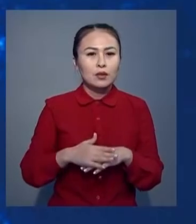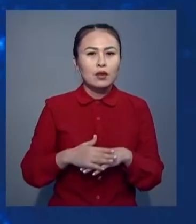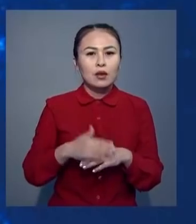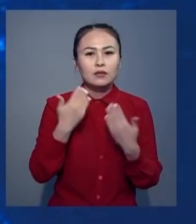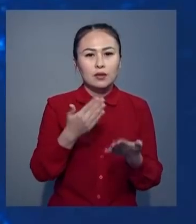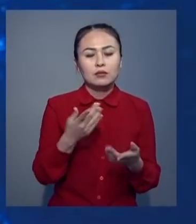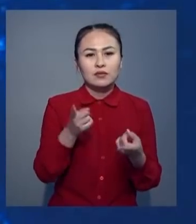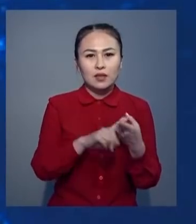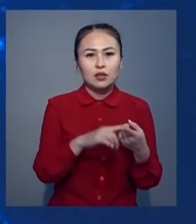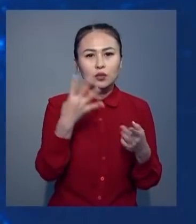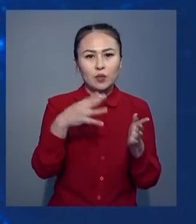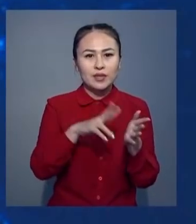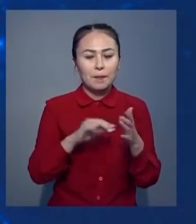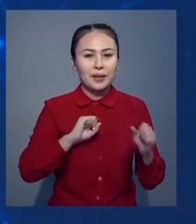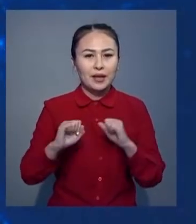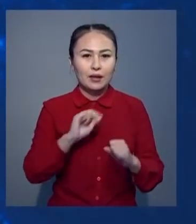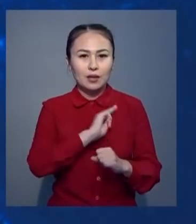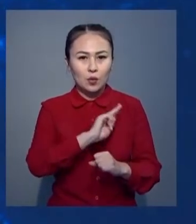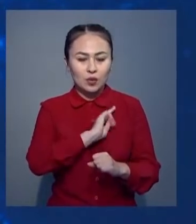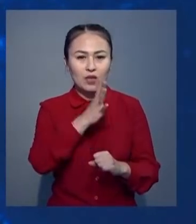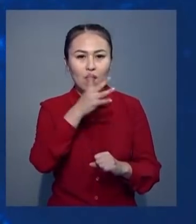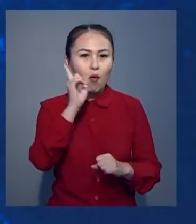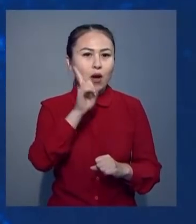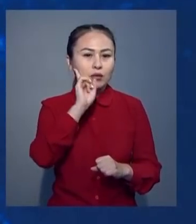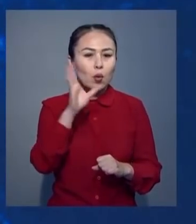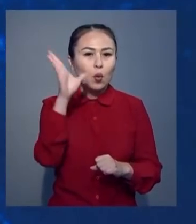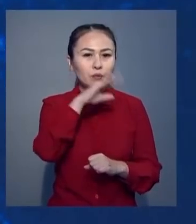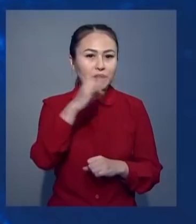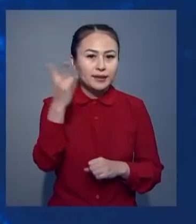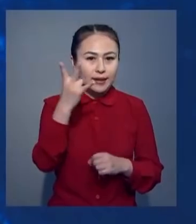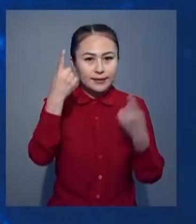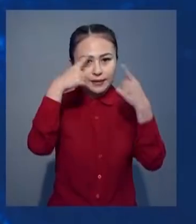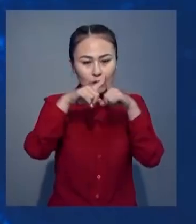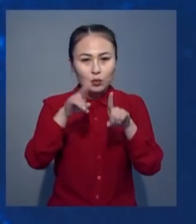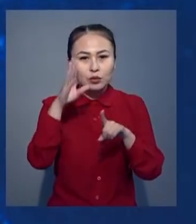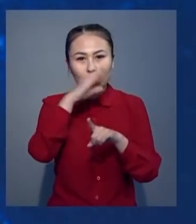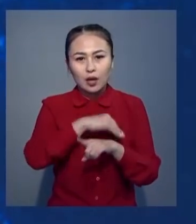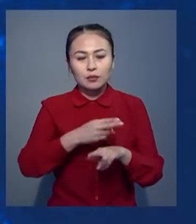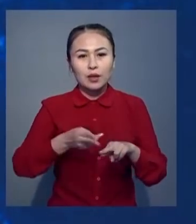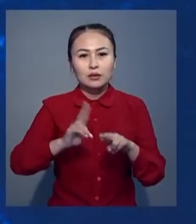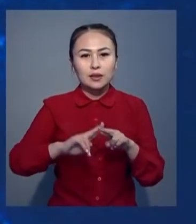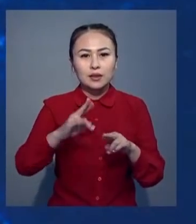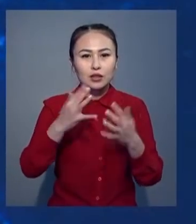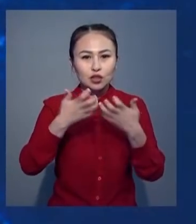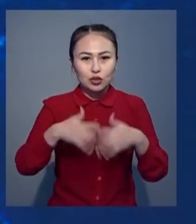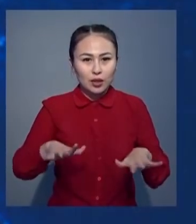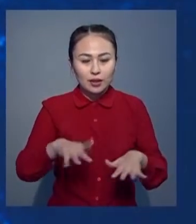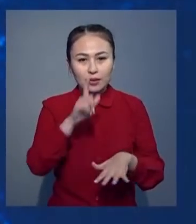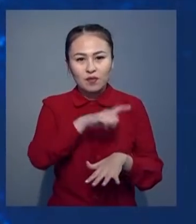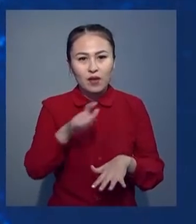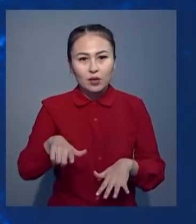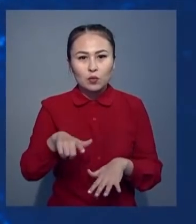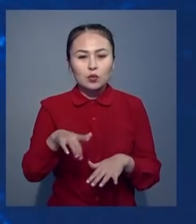Оны стансаға қарасты 47 бригада қызмет көрсетуді уақытылы үлгеру тиіс. Әрине техникалық мүмкіндікті айтпағанның өзінде